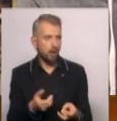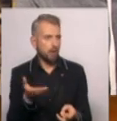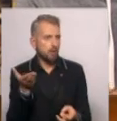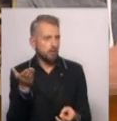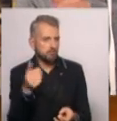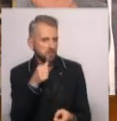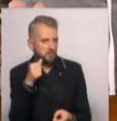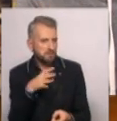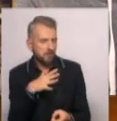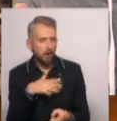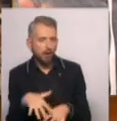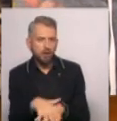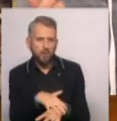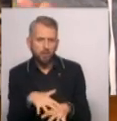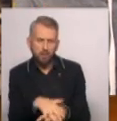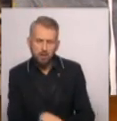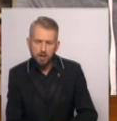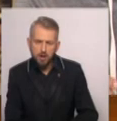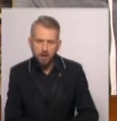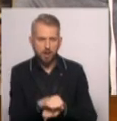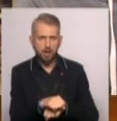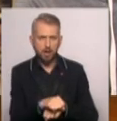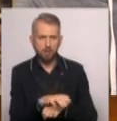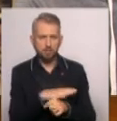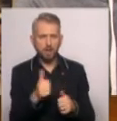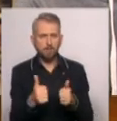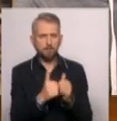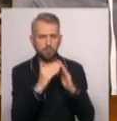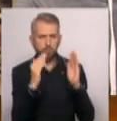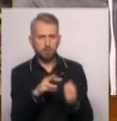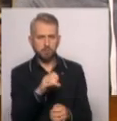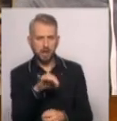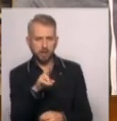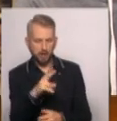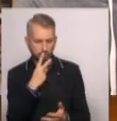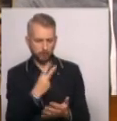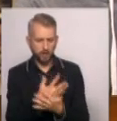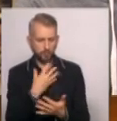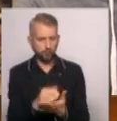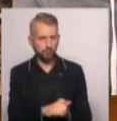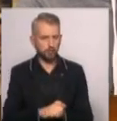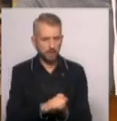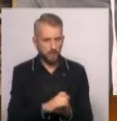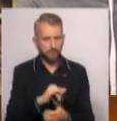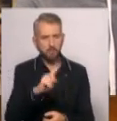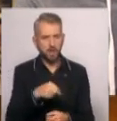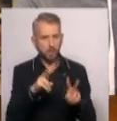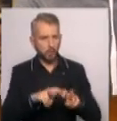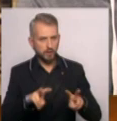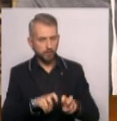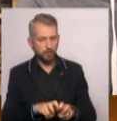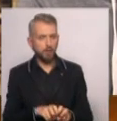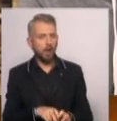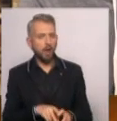велоспільнота консолідувалась, вийшла під будинок мерії, продемонструвала свою солідарність і вимагала розслідування. Чим